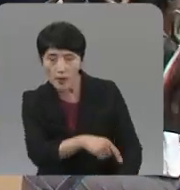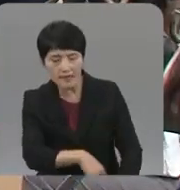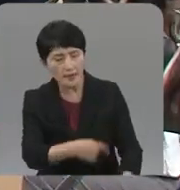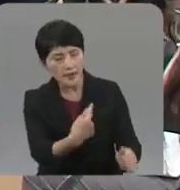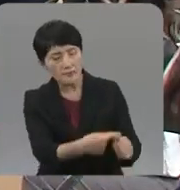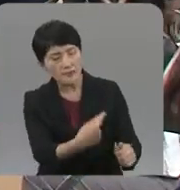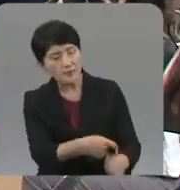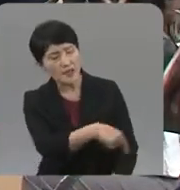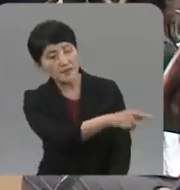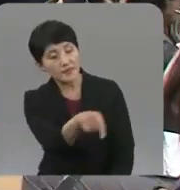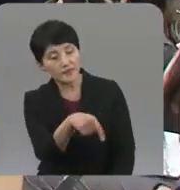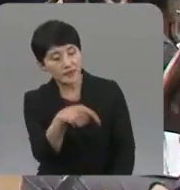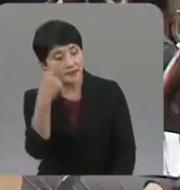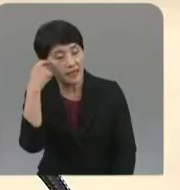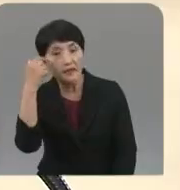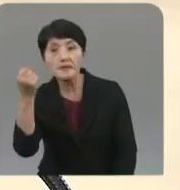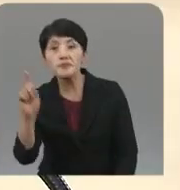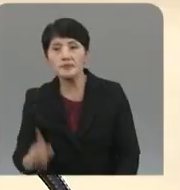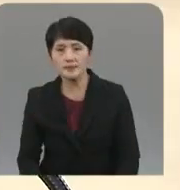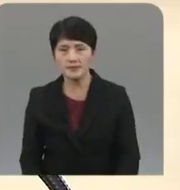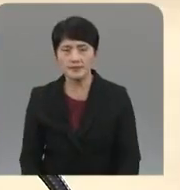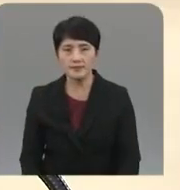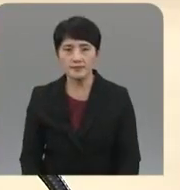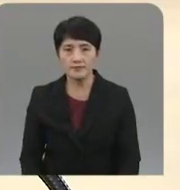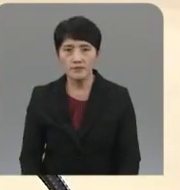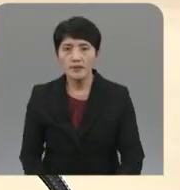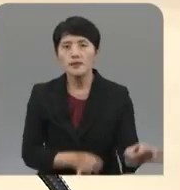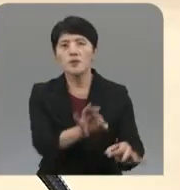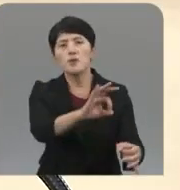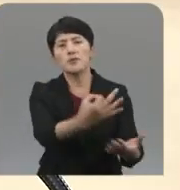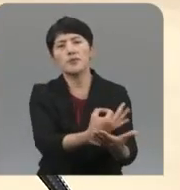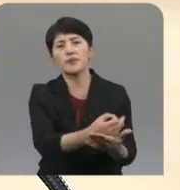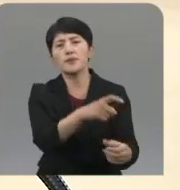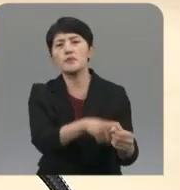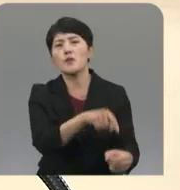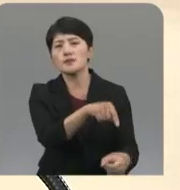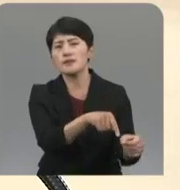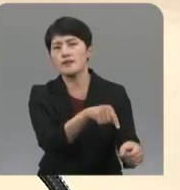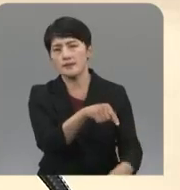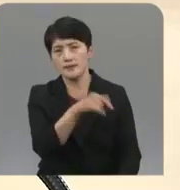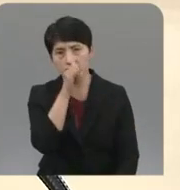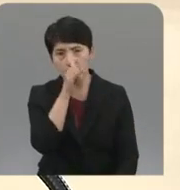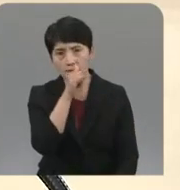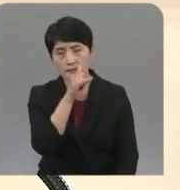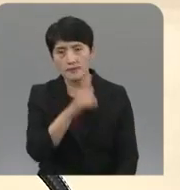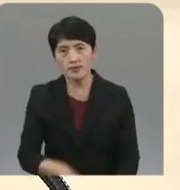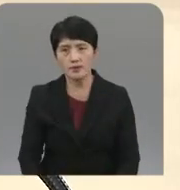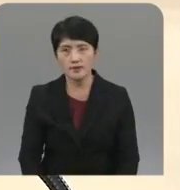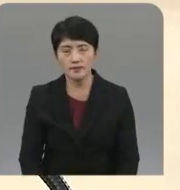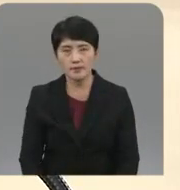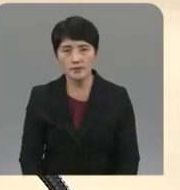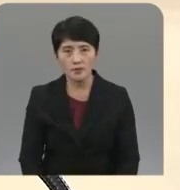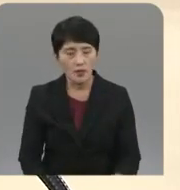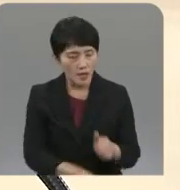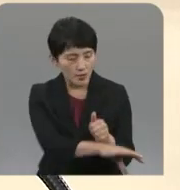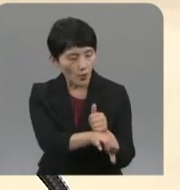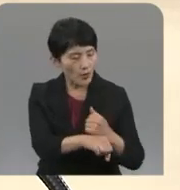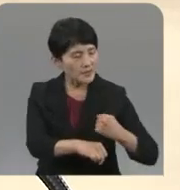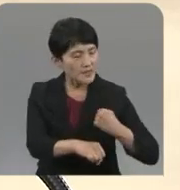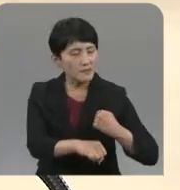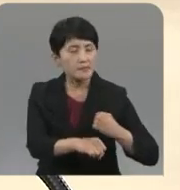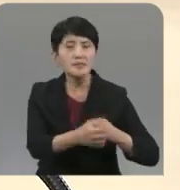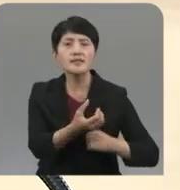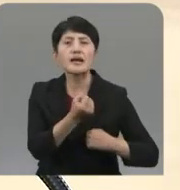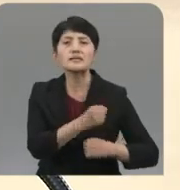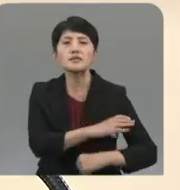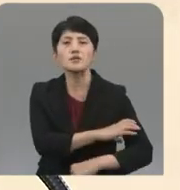Y chỉ ra rằng không thể phủ nhận một sự thực là các tài phát sóng công cộng Mặc Nhiên hưởng nhiều đặc cách từ phương thức hoạt động thương mại cơ cấu độc quyền hợp pháp